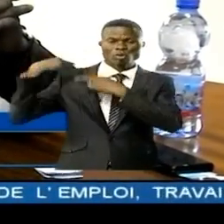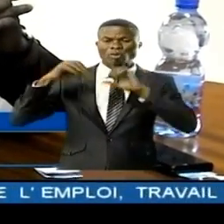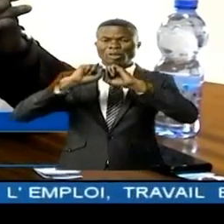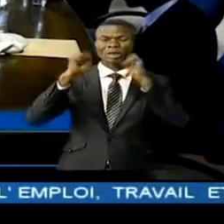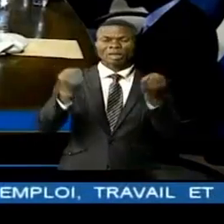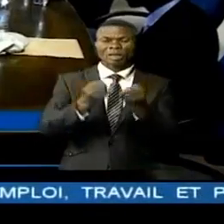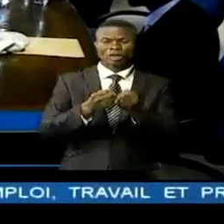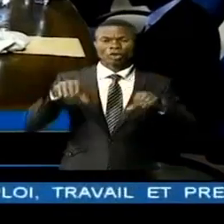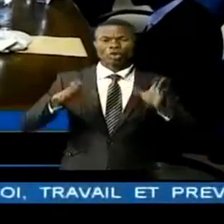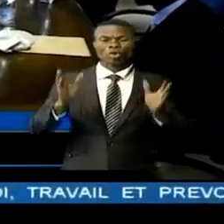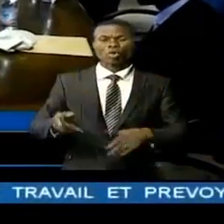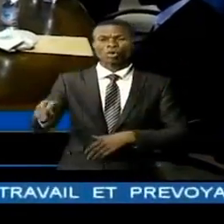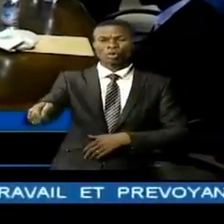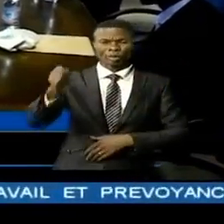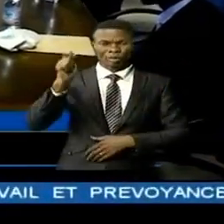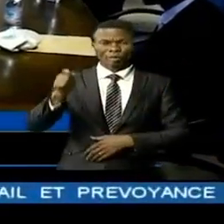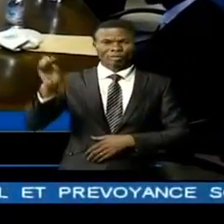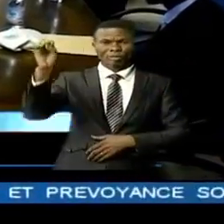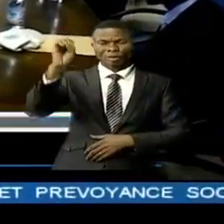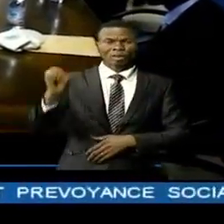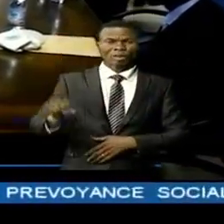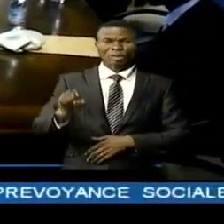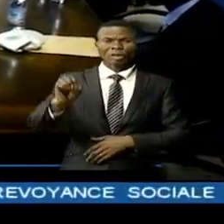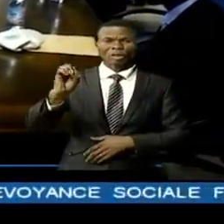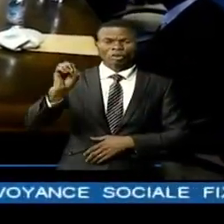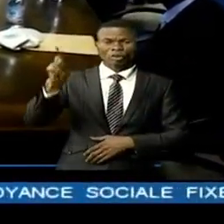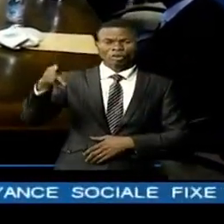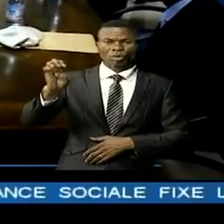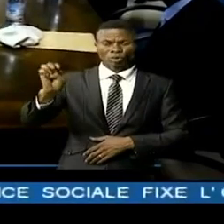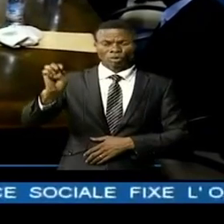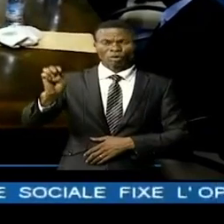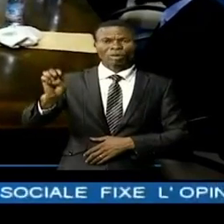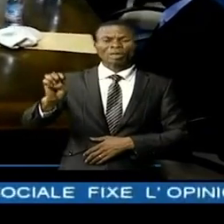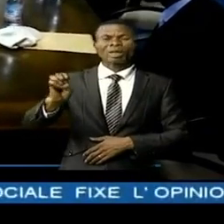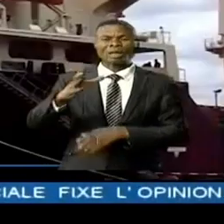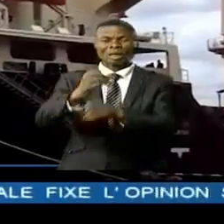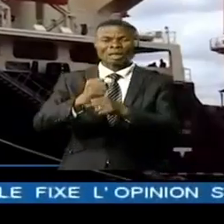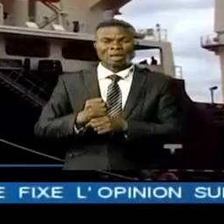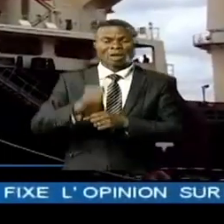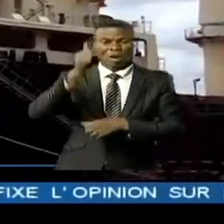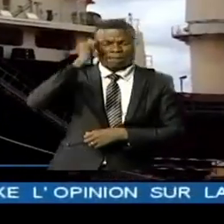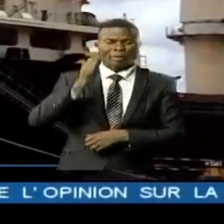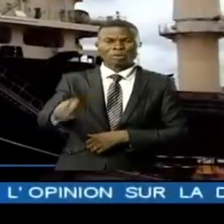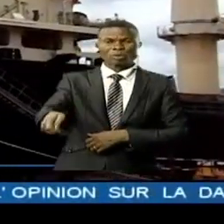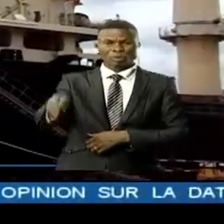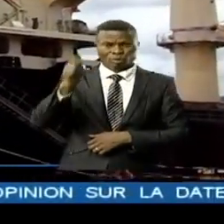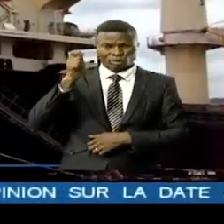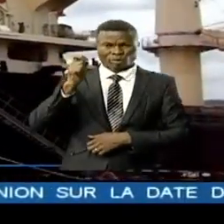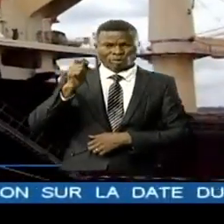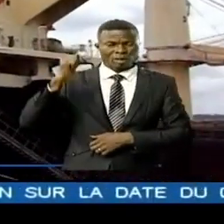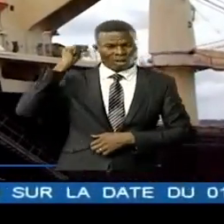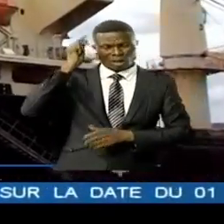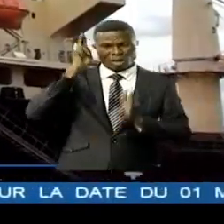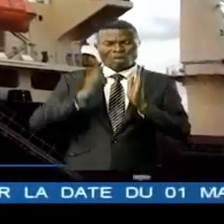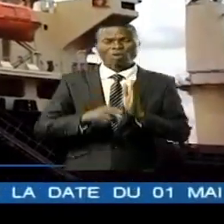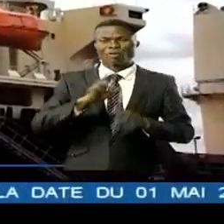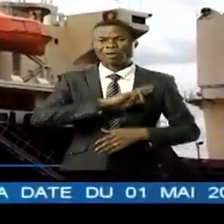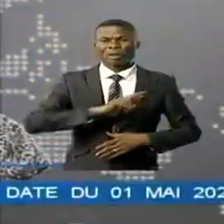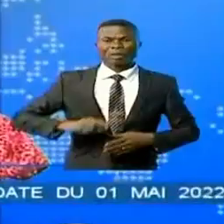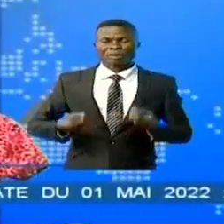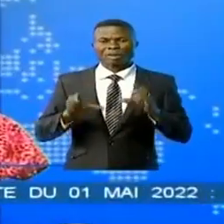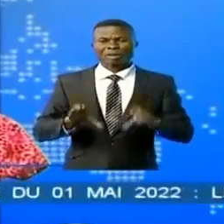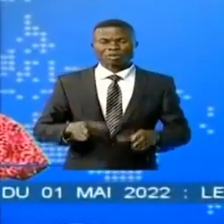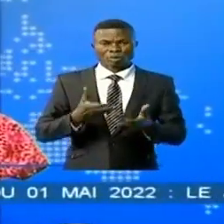de pêcher s'occuper en sigle dans la perspective d'acquisitions des bateaux de pêche par le gouvernement de la république démocratique du